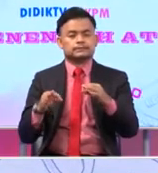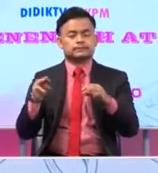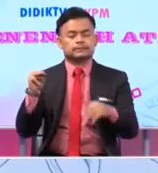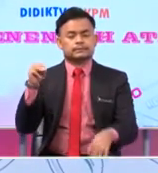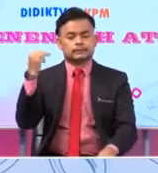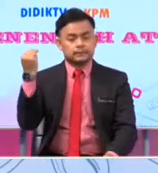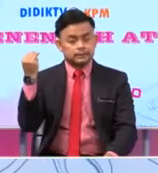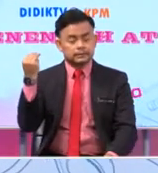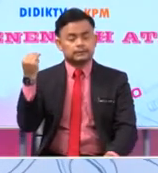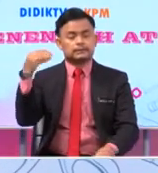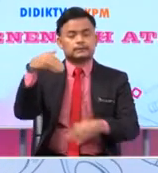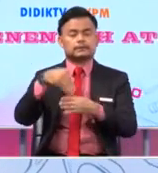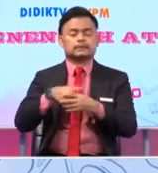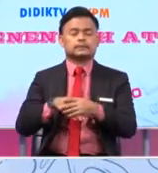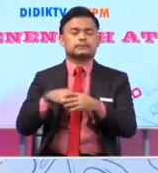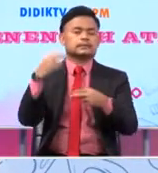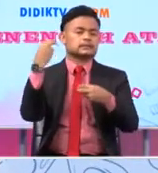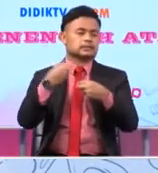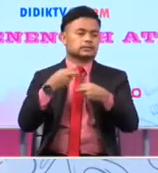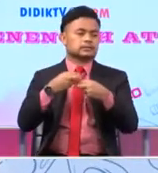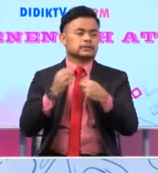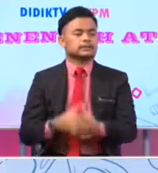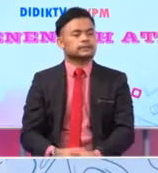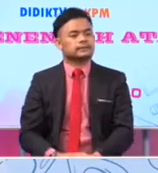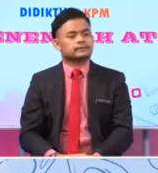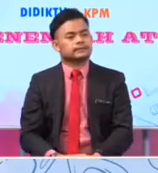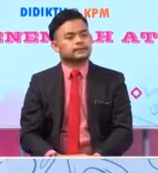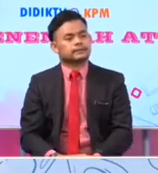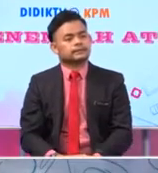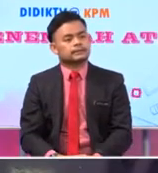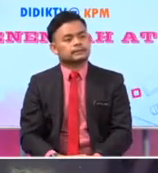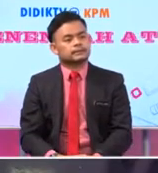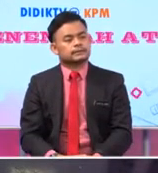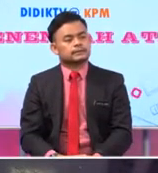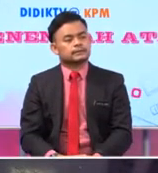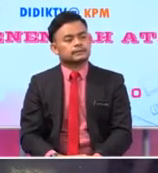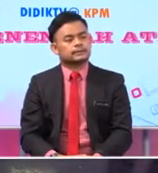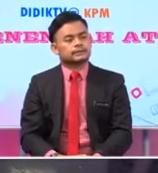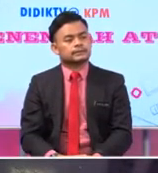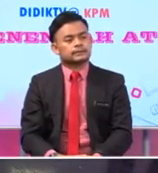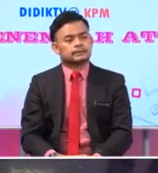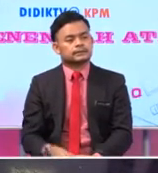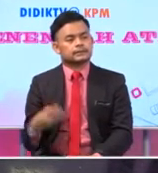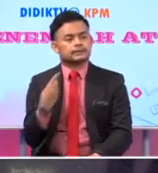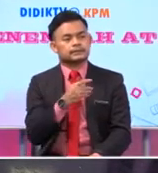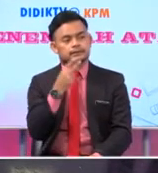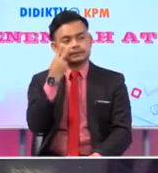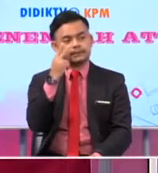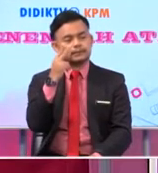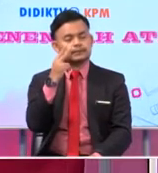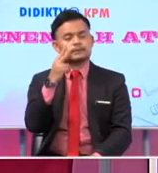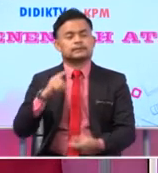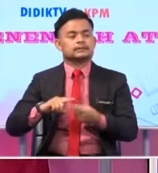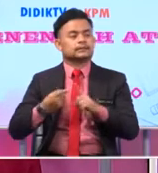berhasil betul sangat tepat Oke kita beli tengok jawaban deh kita tengok